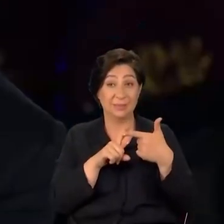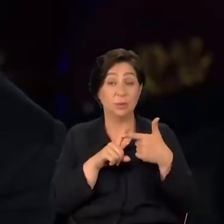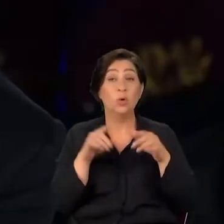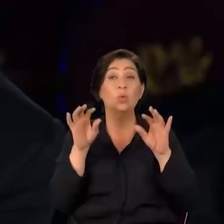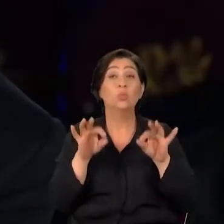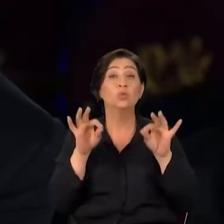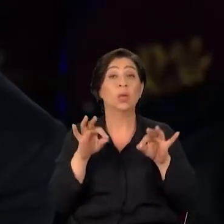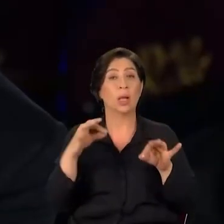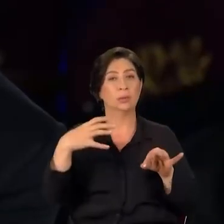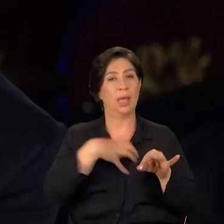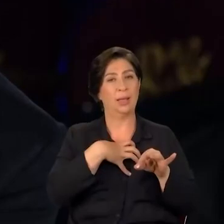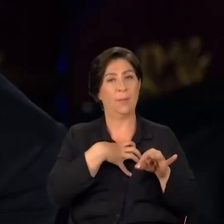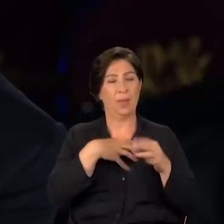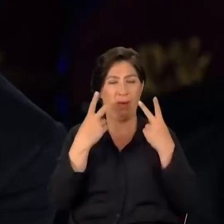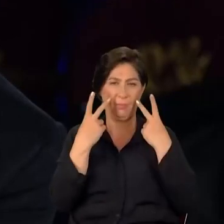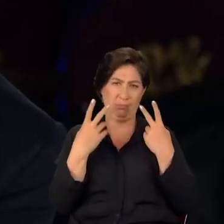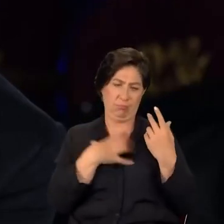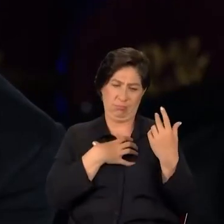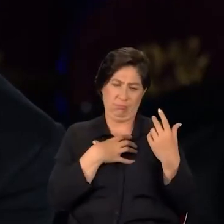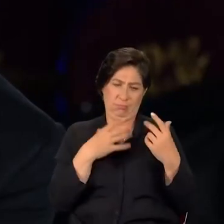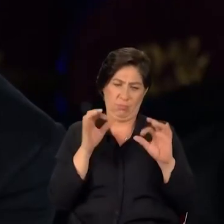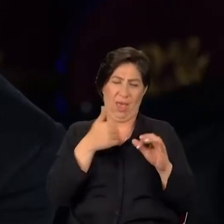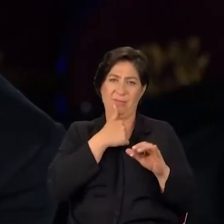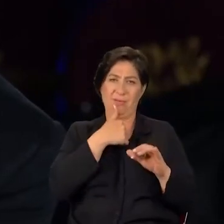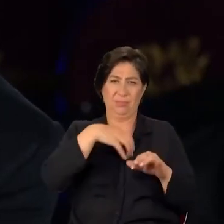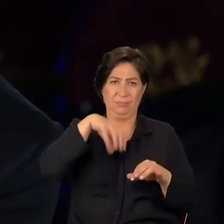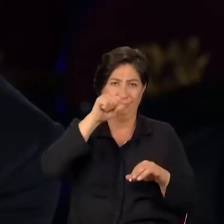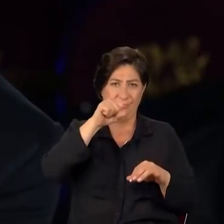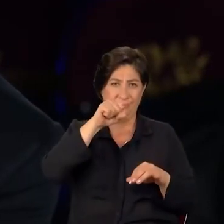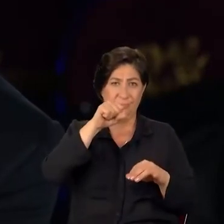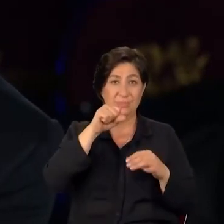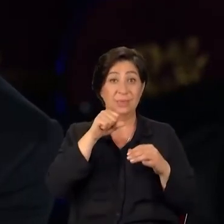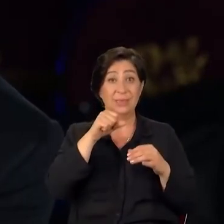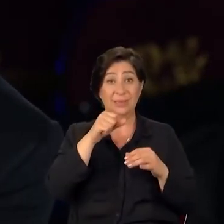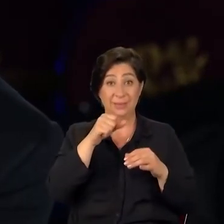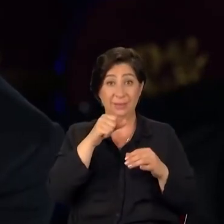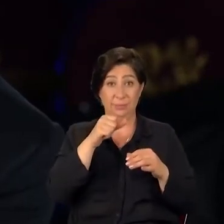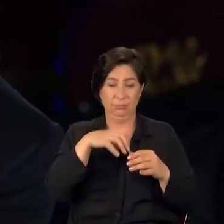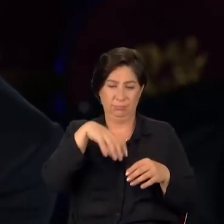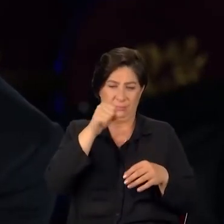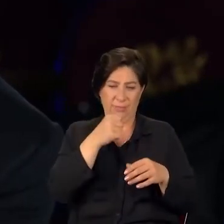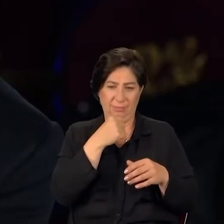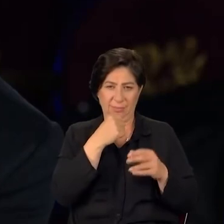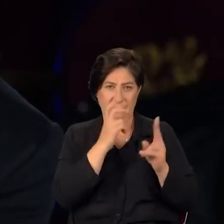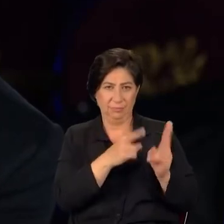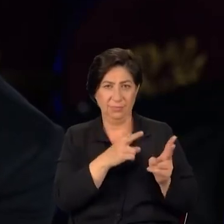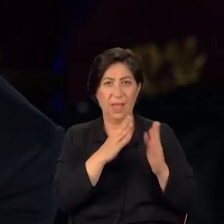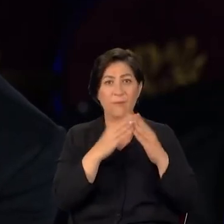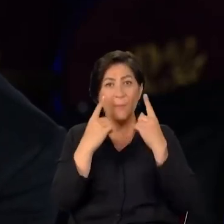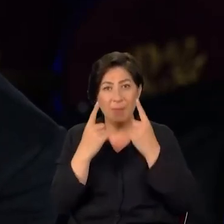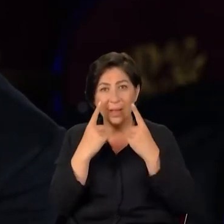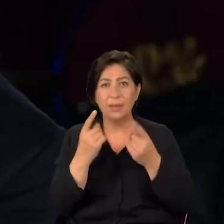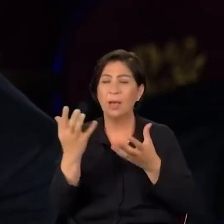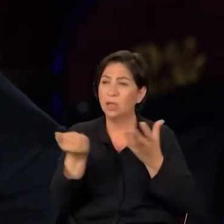İki, mutlak egemenlik erkekteyken, iyi ki değişiyor. Mutlak egemenlik erkekteyken,